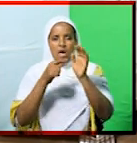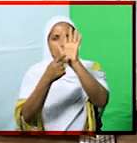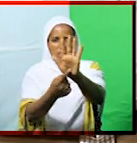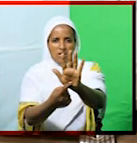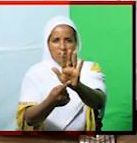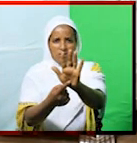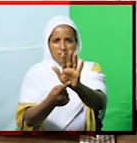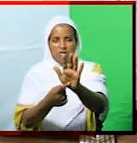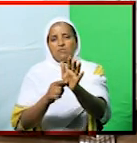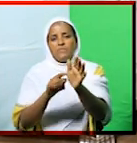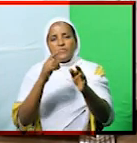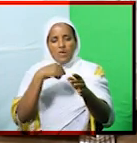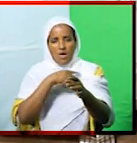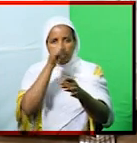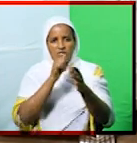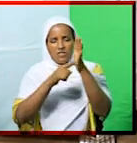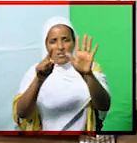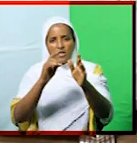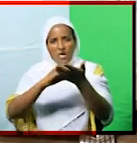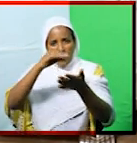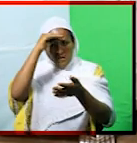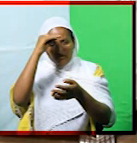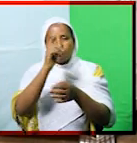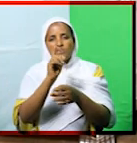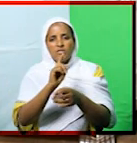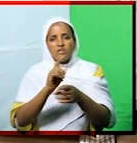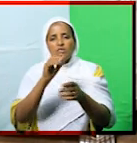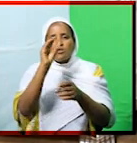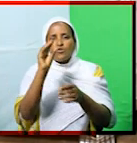ክርስቶስ በምናመሰግንበት የእሱ ቅዳሴ ላይ ምንድን ነው የሚለው?